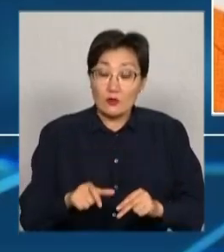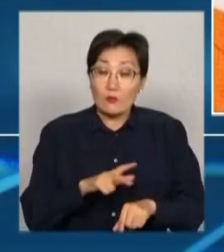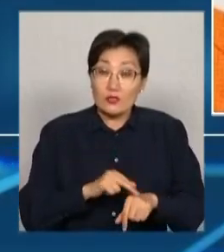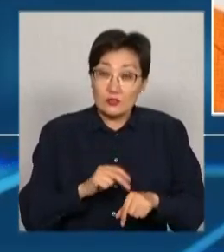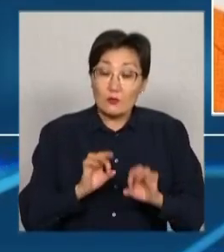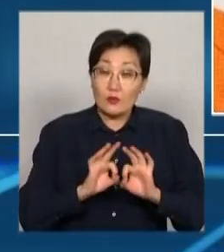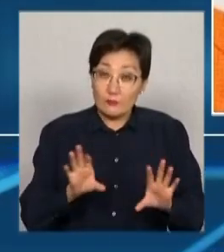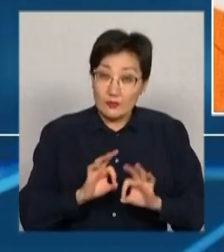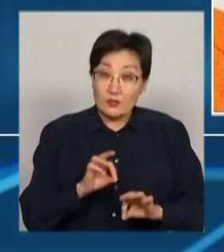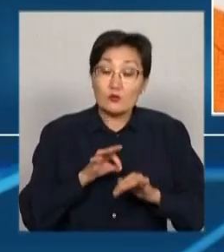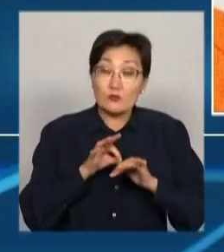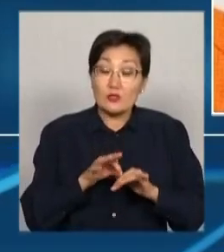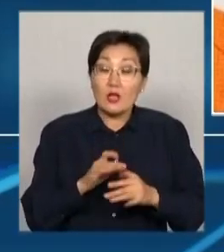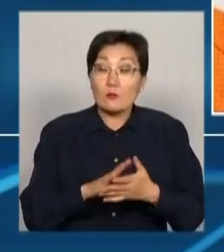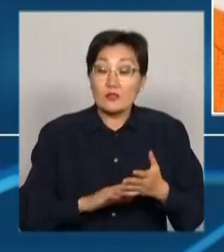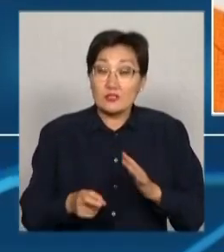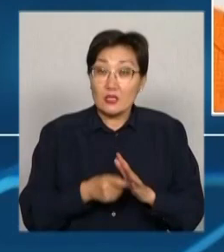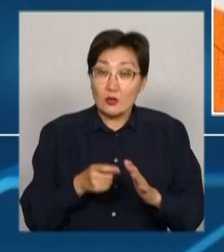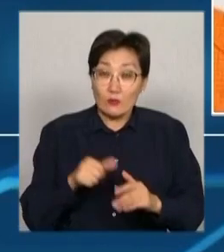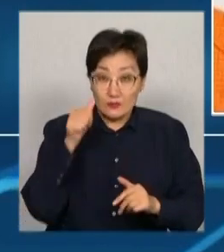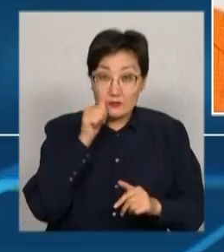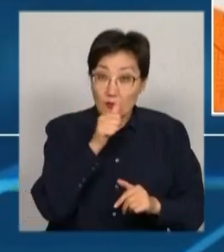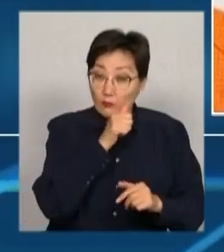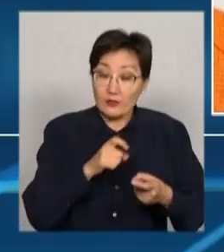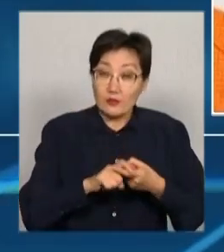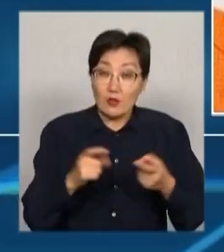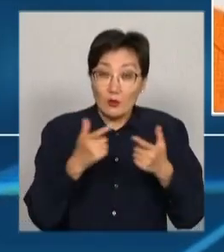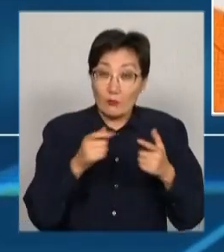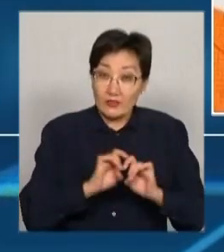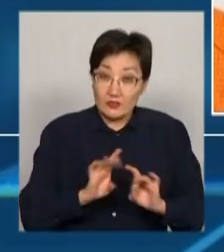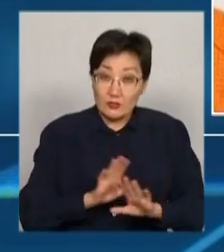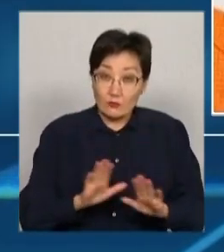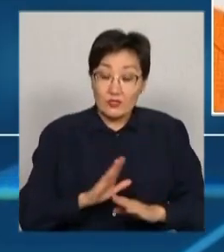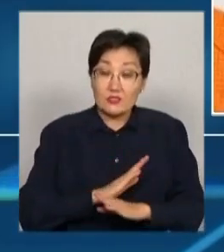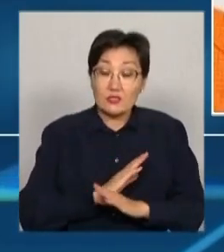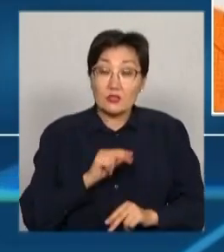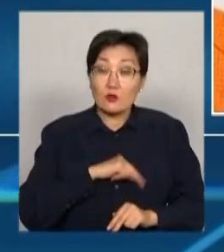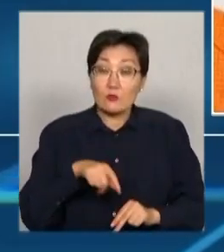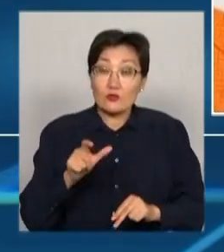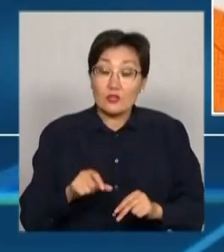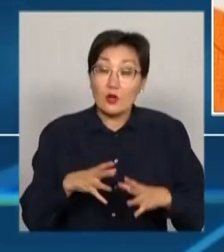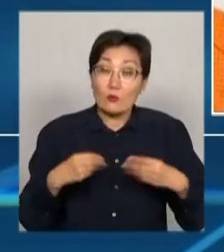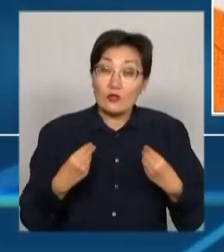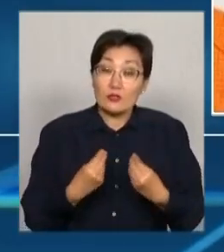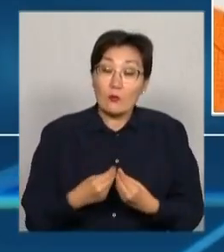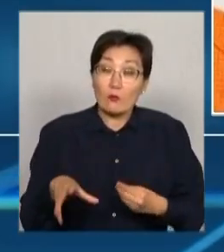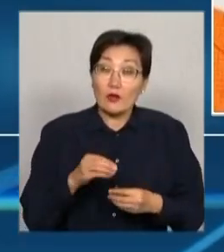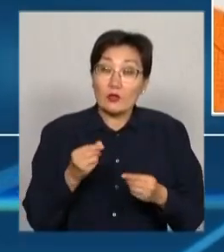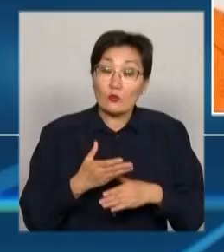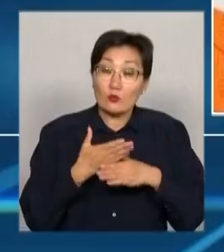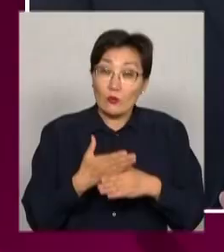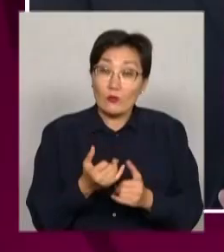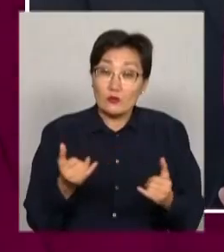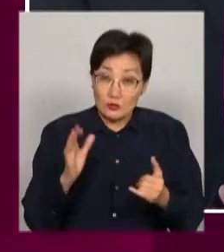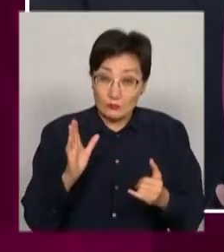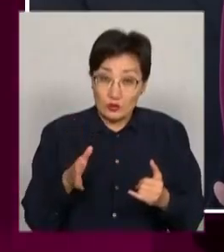полицияға түсініктеме берді. Әрі қарай тергеу құпиялығына байланыста ақпарат таратылмайды. Қайтыс болған қызметкеріміздің отбасына барлық көмек